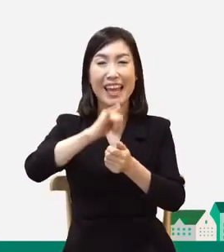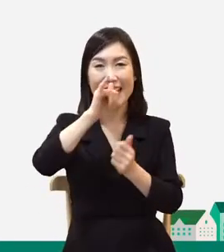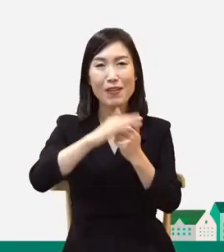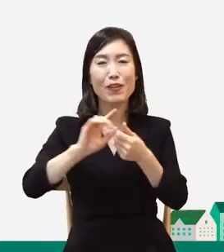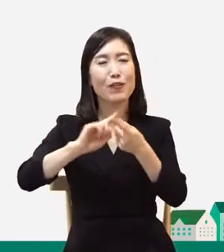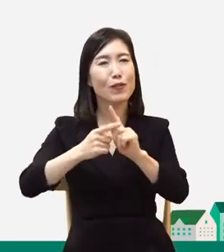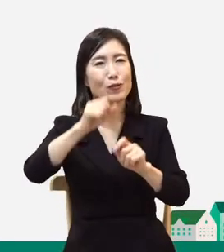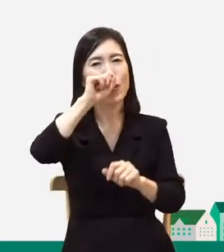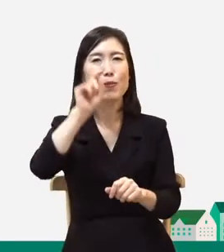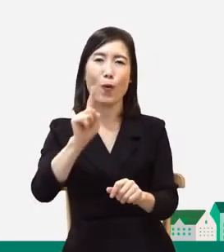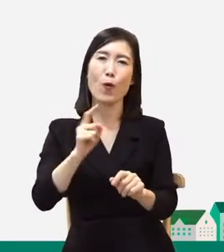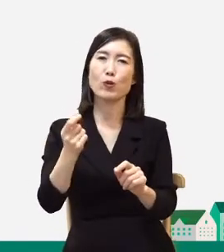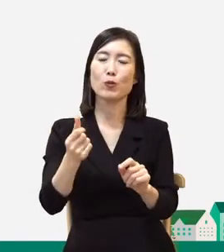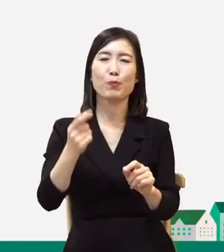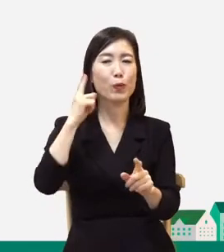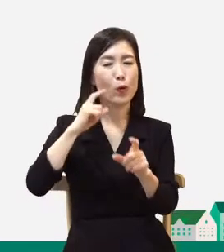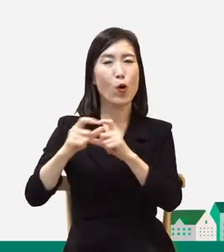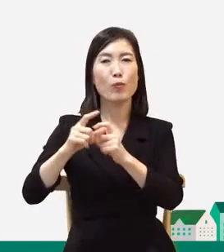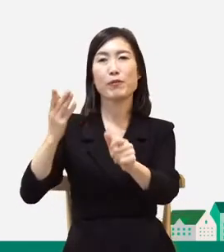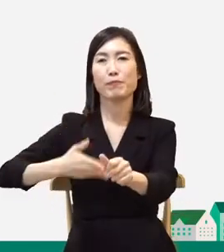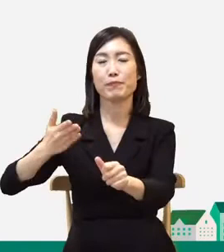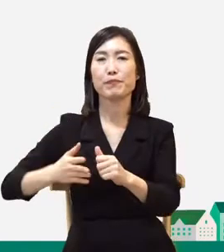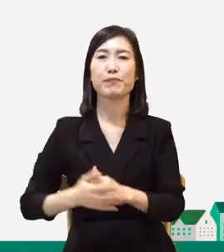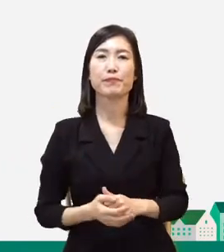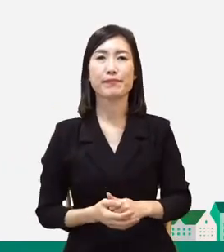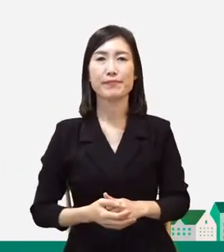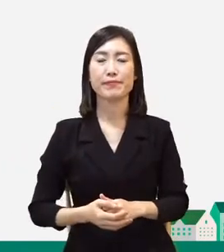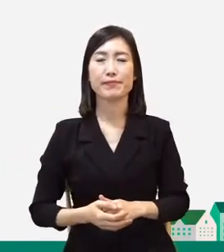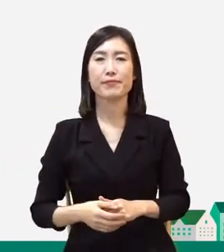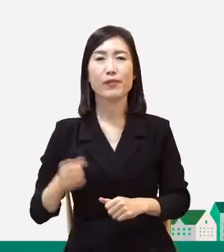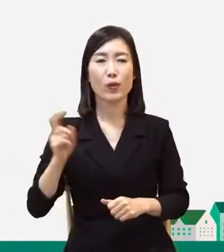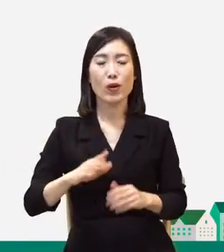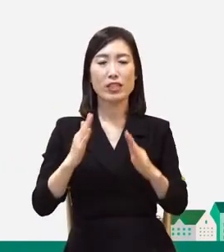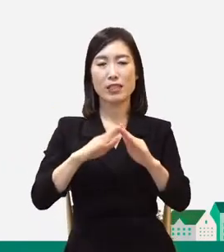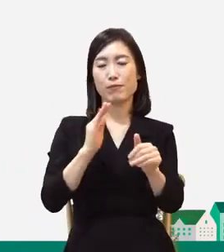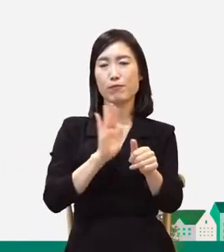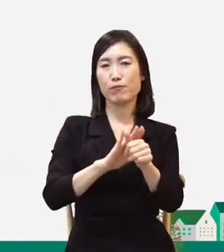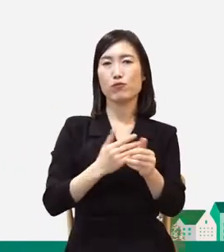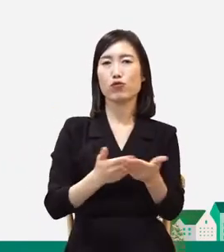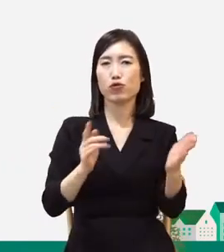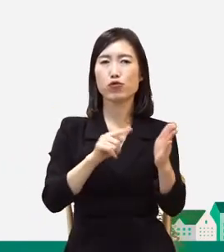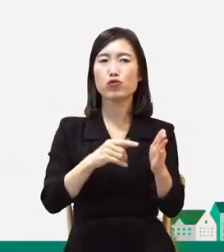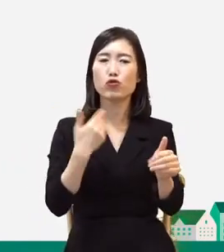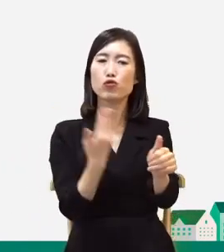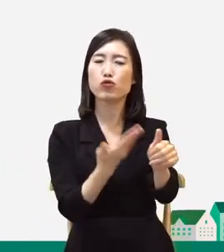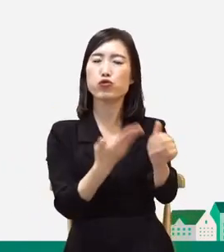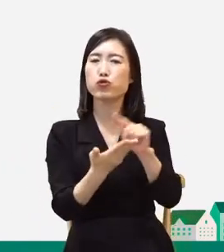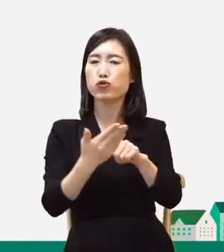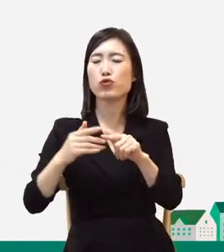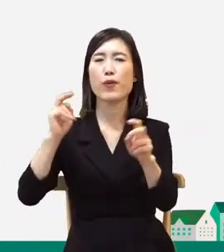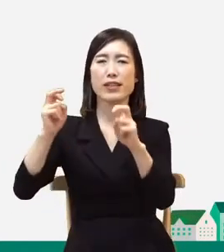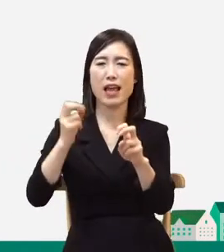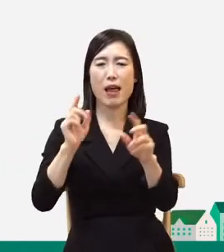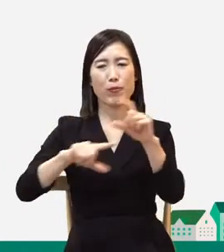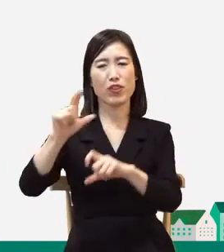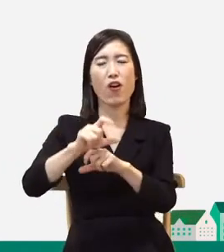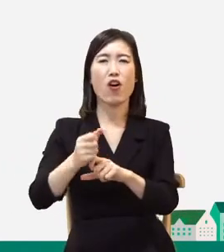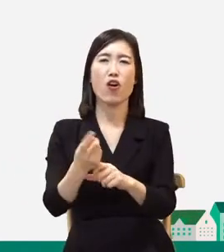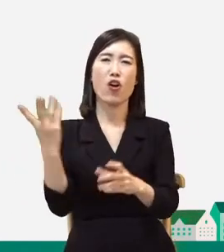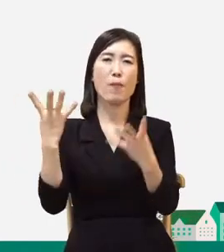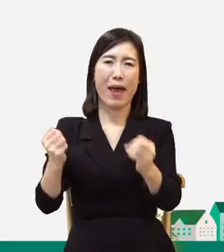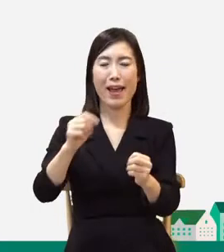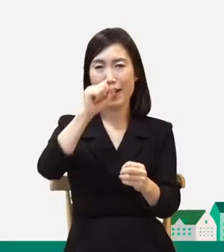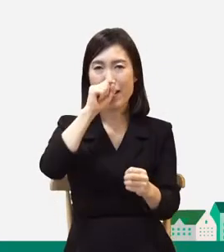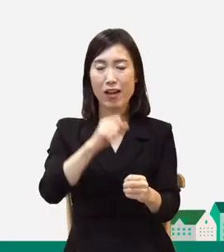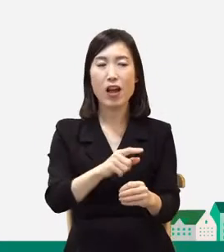했었습니다. 그리고 공급 주체는 빠르게 좀 확산할 필요가 있을 것 같습니다. 특히 수요자 맞춤형으로 이게 지원주택이 계속